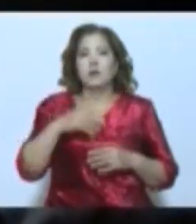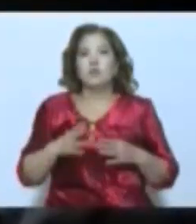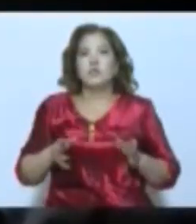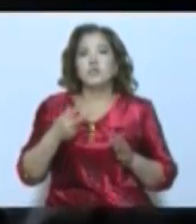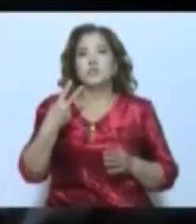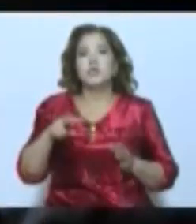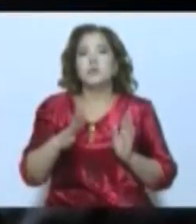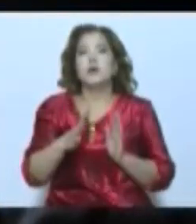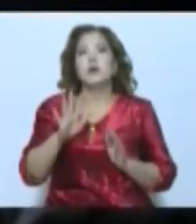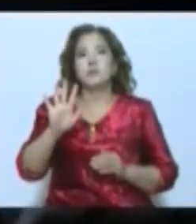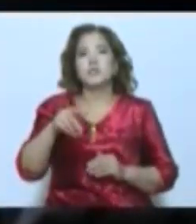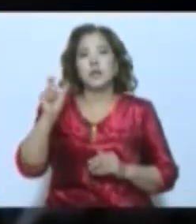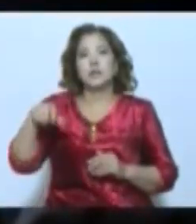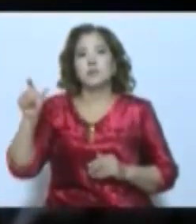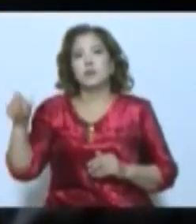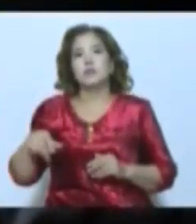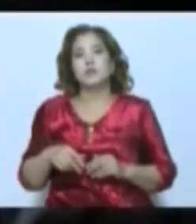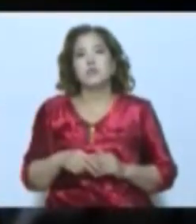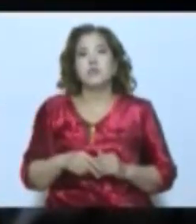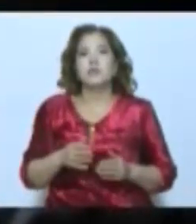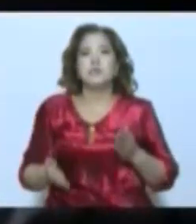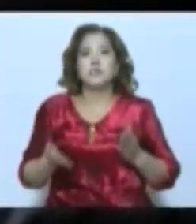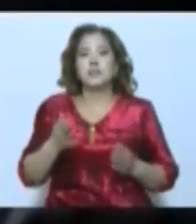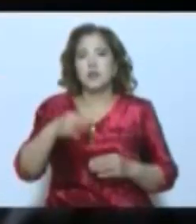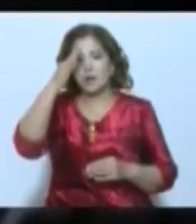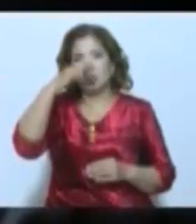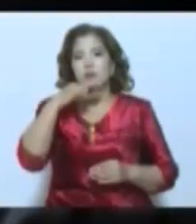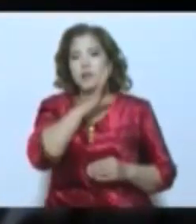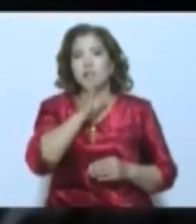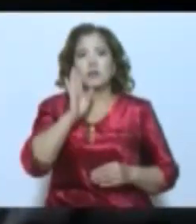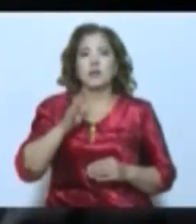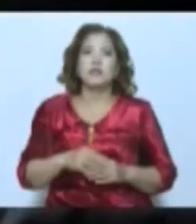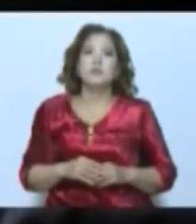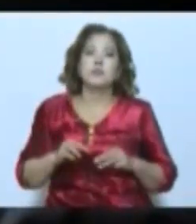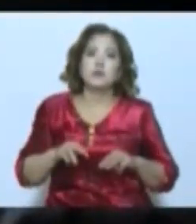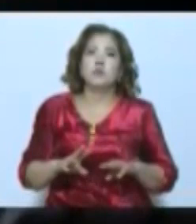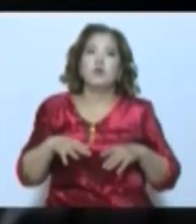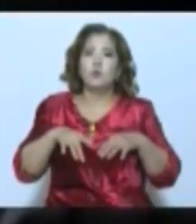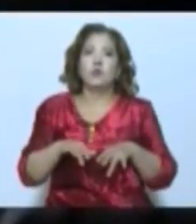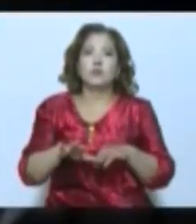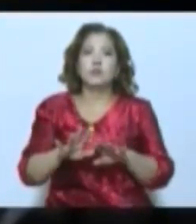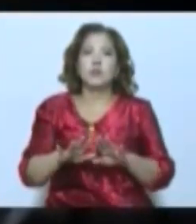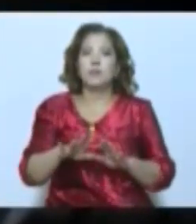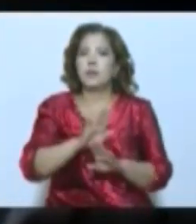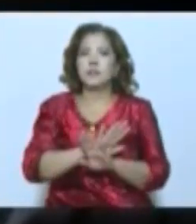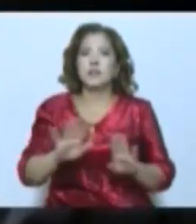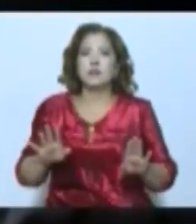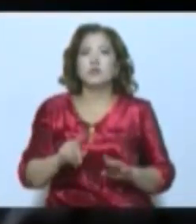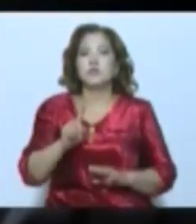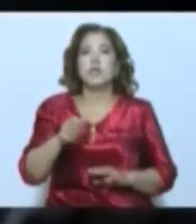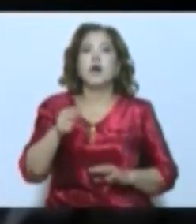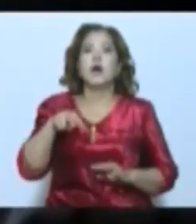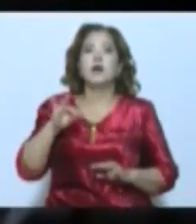Неке және отбасы туралы кодекстің талаптарына сәйкес, егер ата-аналар өз ата-аналық міндеттерін тиісінше орындамаса, оның ішінде алимент төлеу